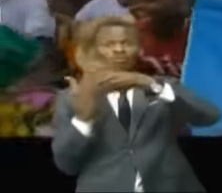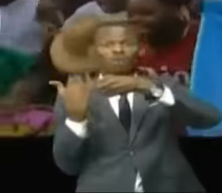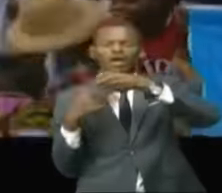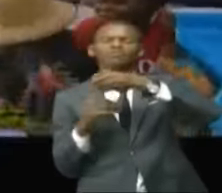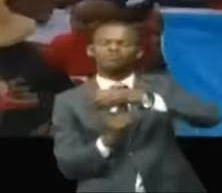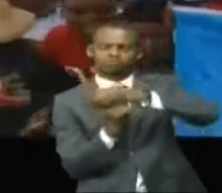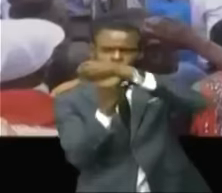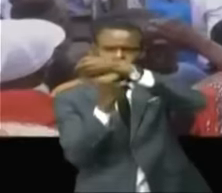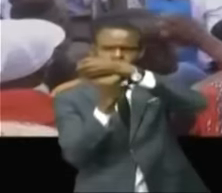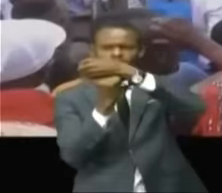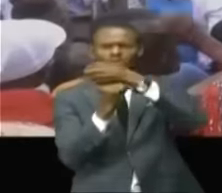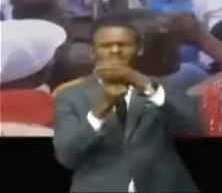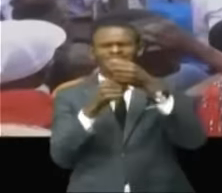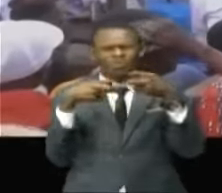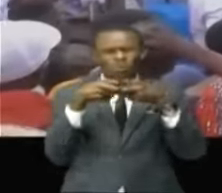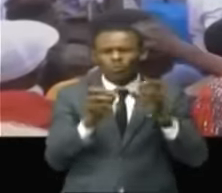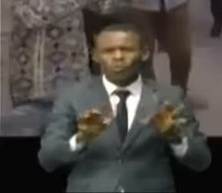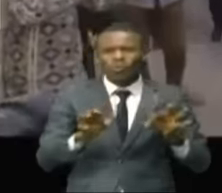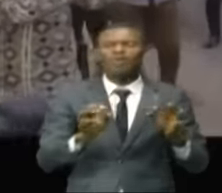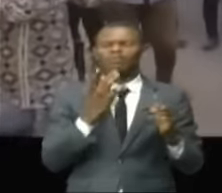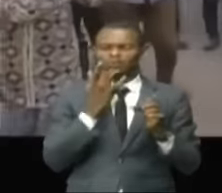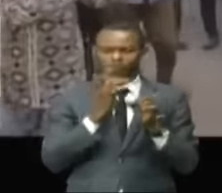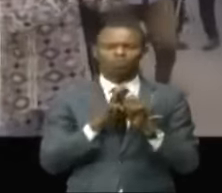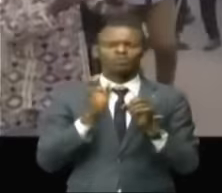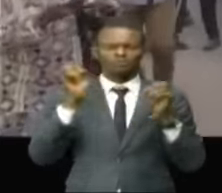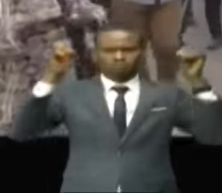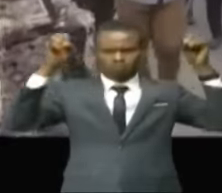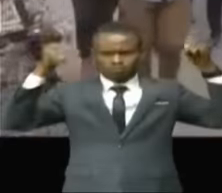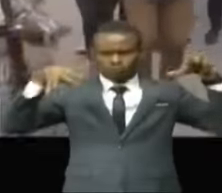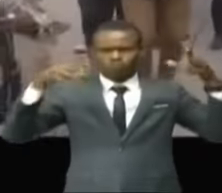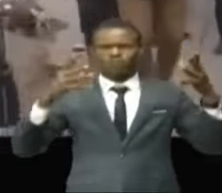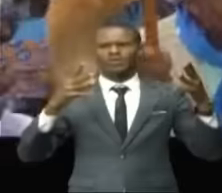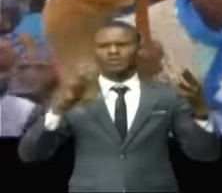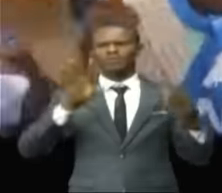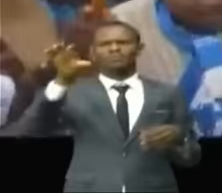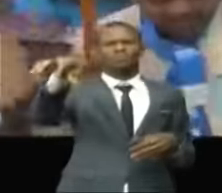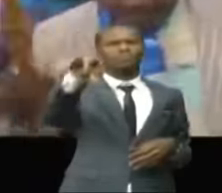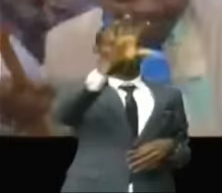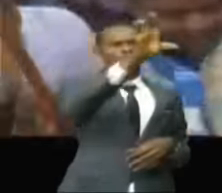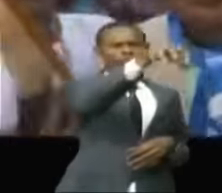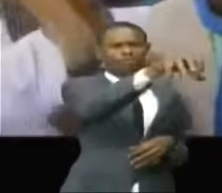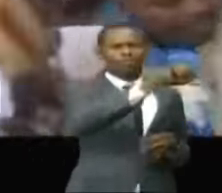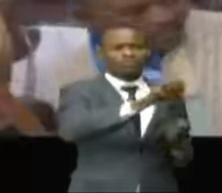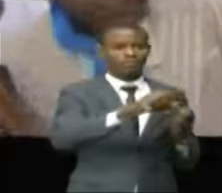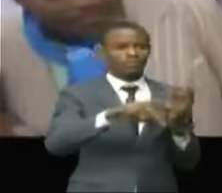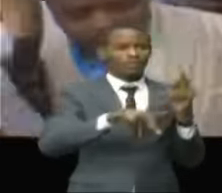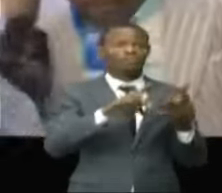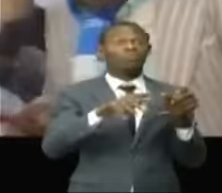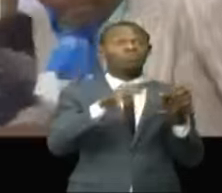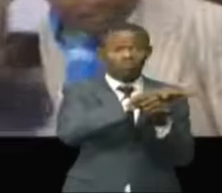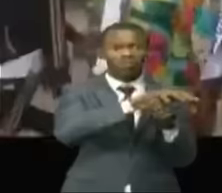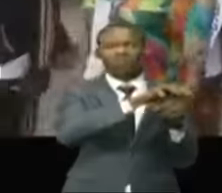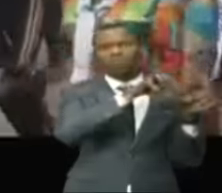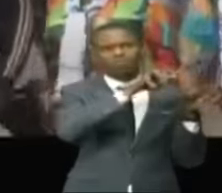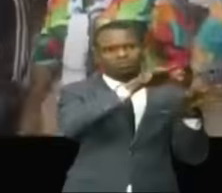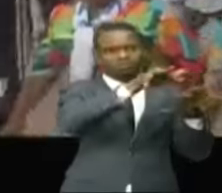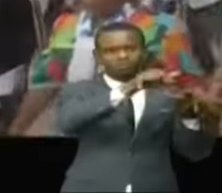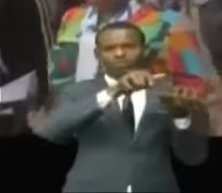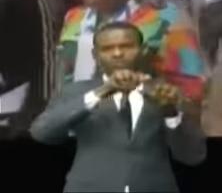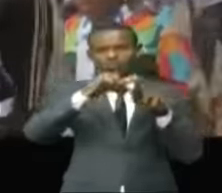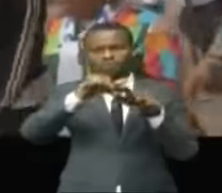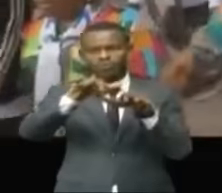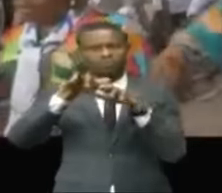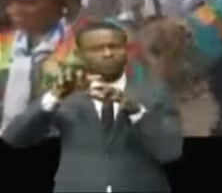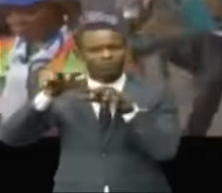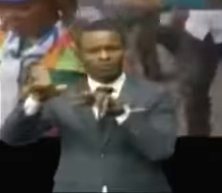à Kiliba, Sangué et à Uvira, à ces endroits, une marée humaine est mobilisée pour réserver un accueil chaleureux à cette